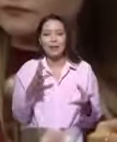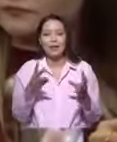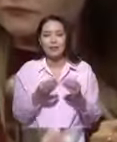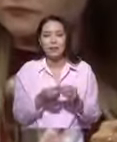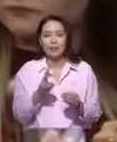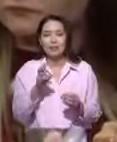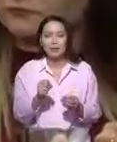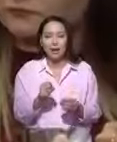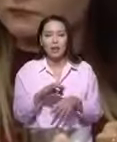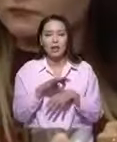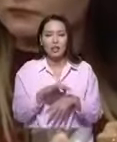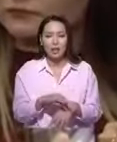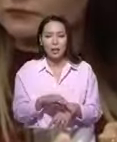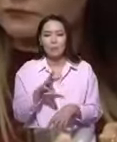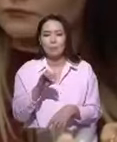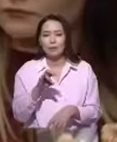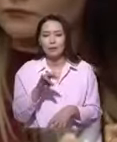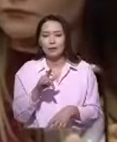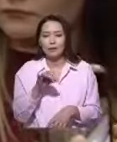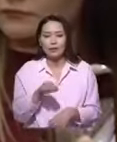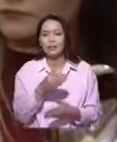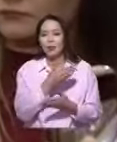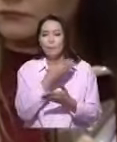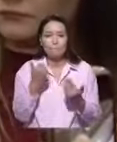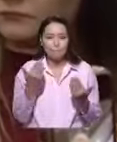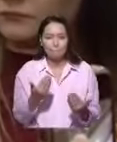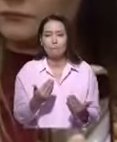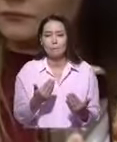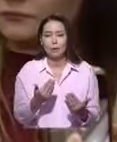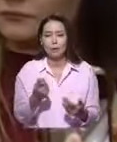на носителей менингита его нет. Мы сейчас этого добиваемся.